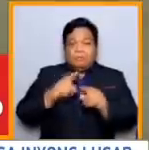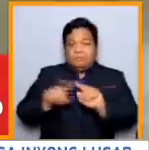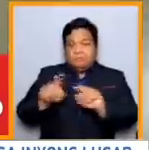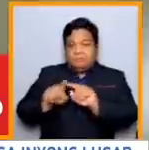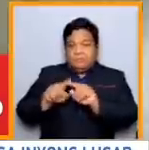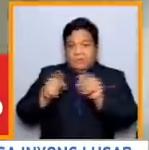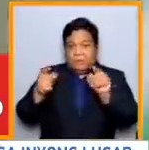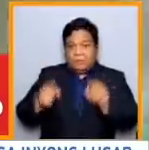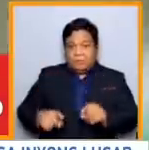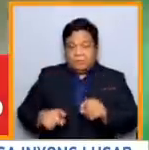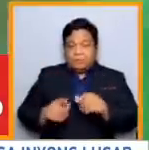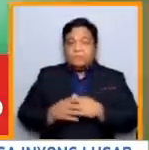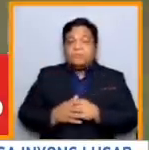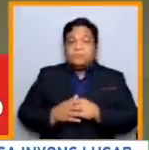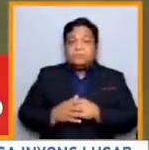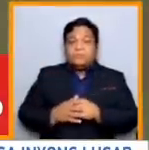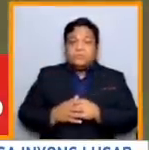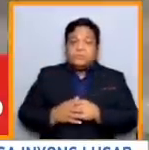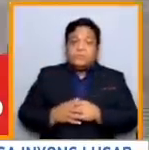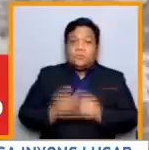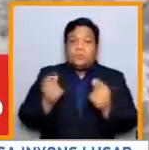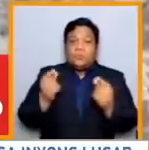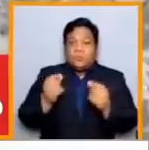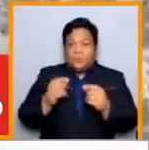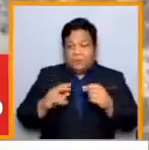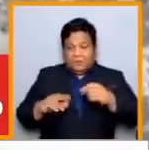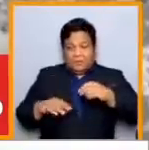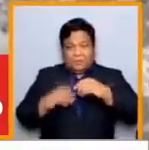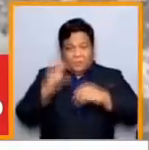tulay, kaya umapaw ang tubig sa Calaha